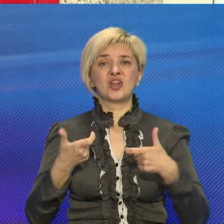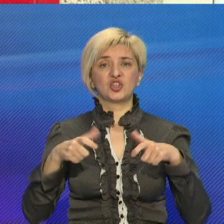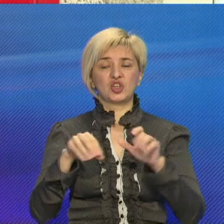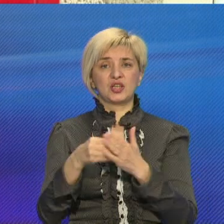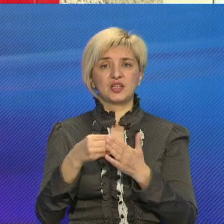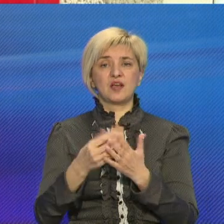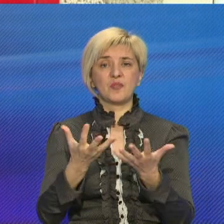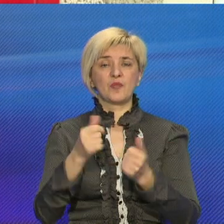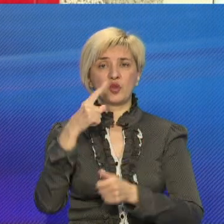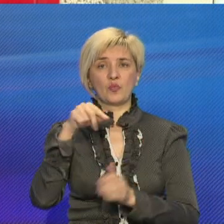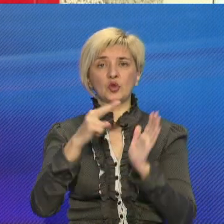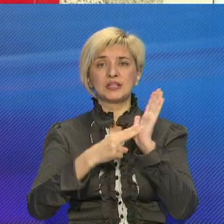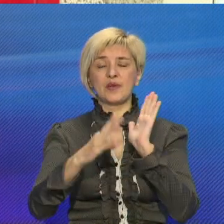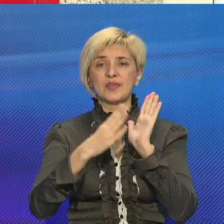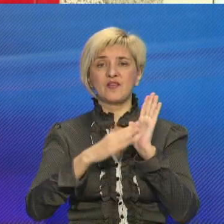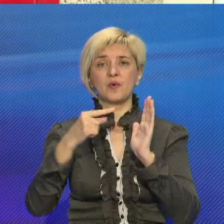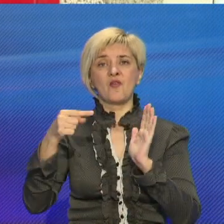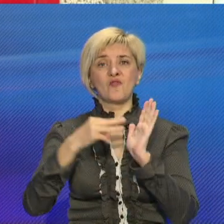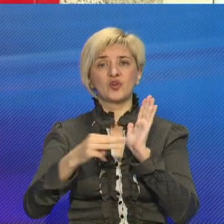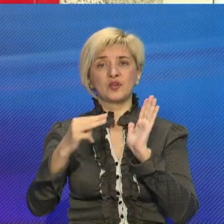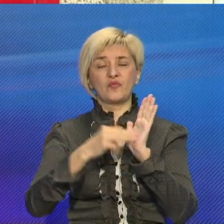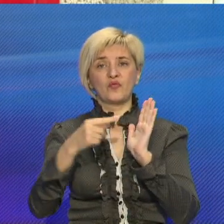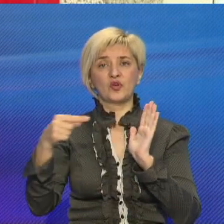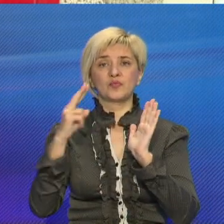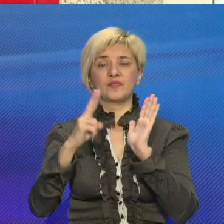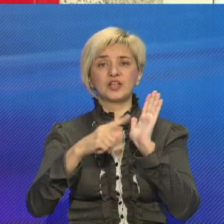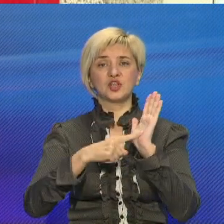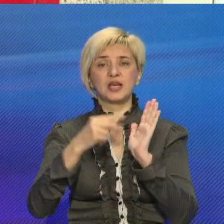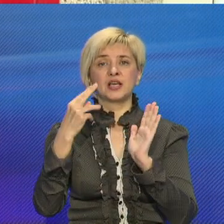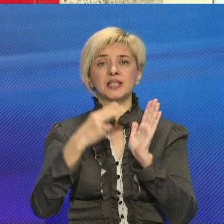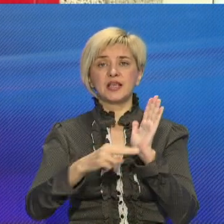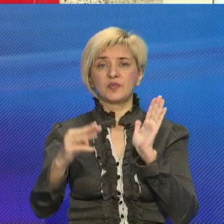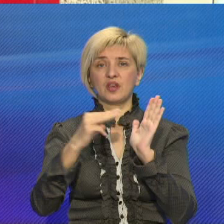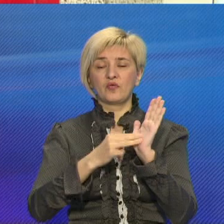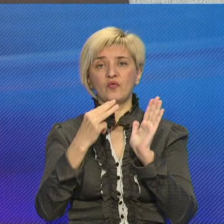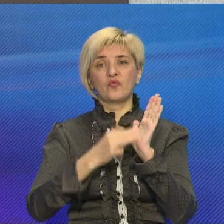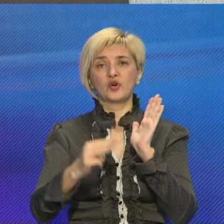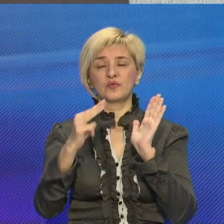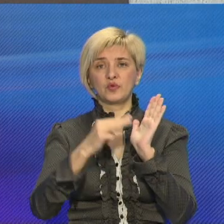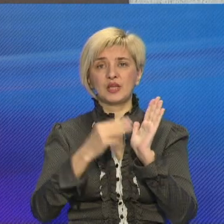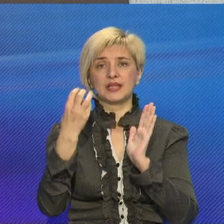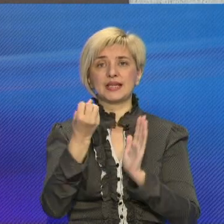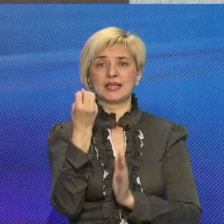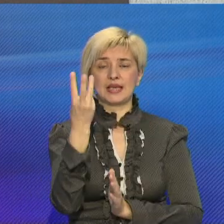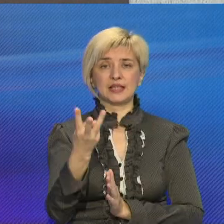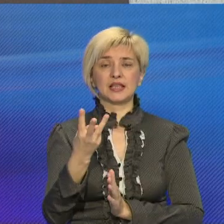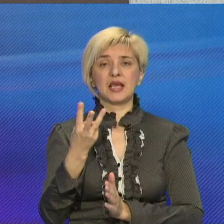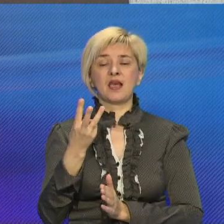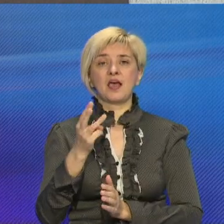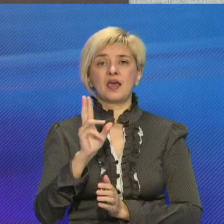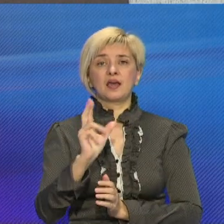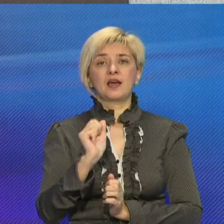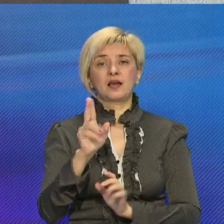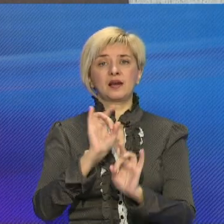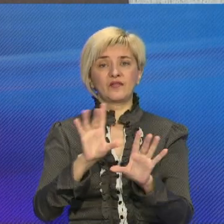Гродні: 79 88 26 і 78 88 13. Як